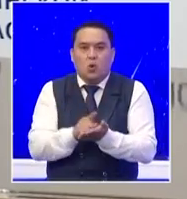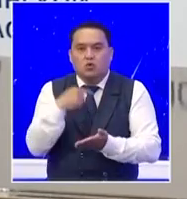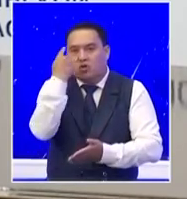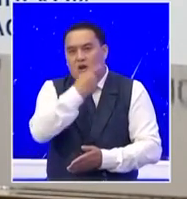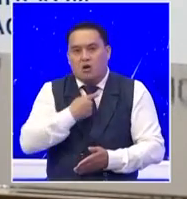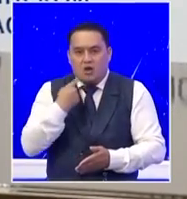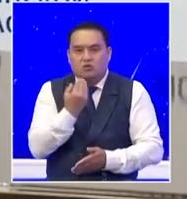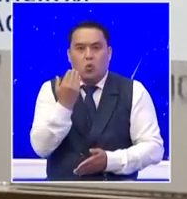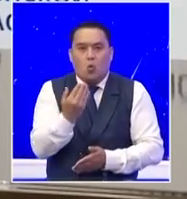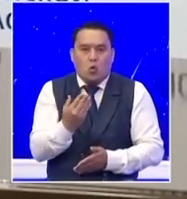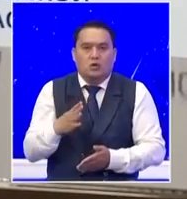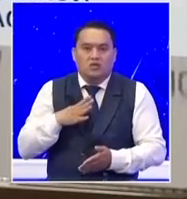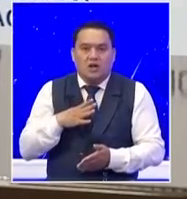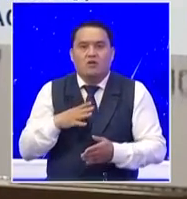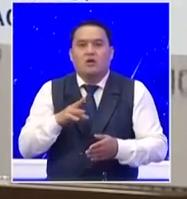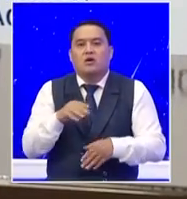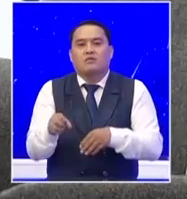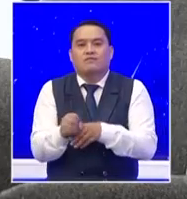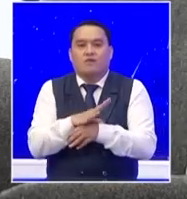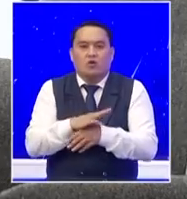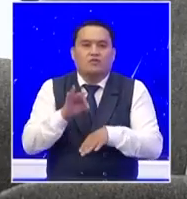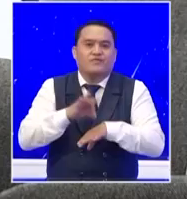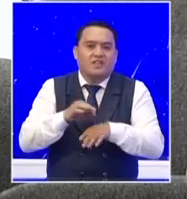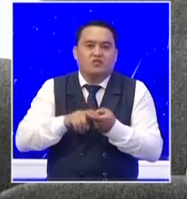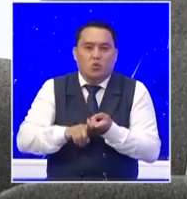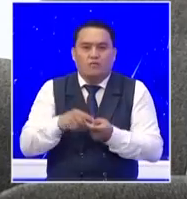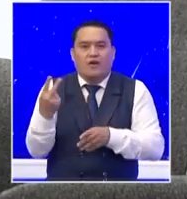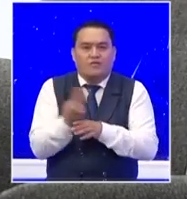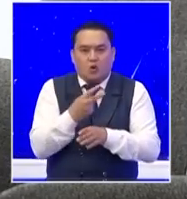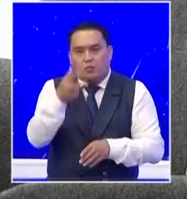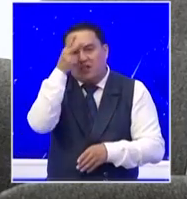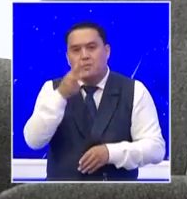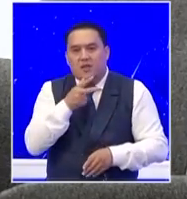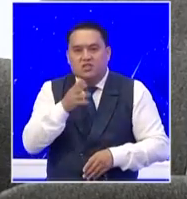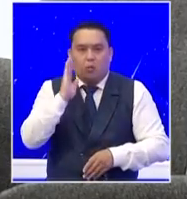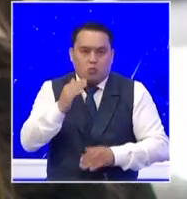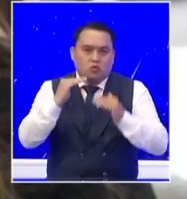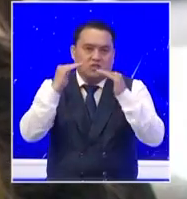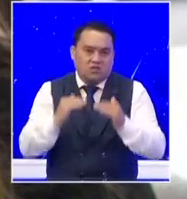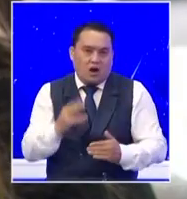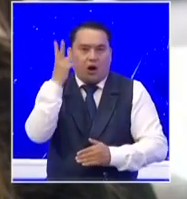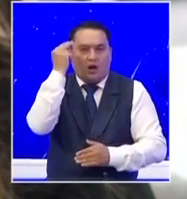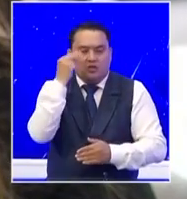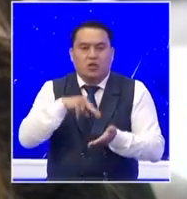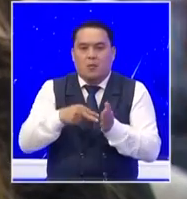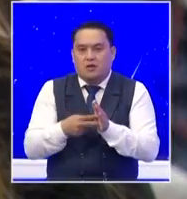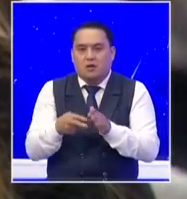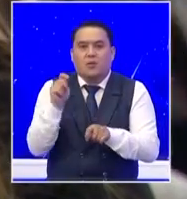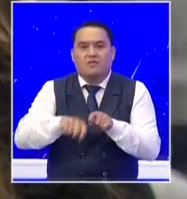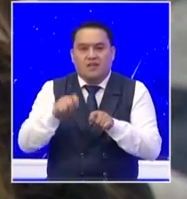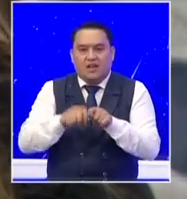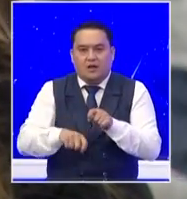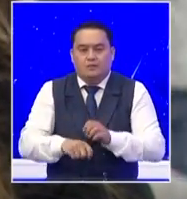лиц. К слову, из-за текущей ситуации с COVID-19 во втором квартале ожидается снижение количества запланированных